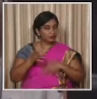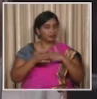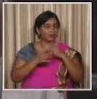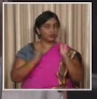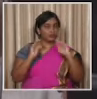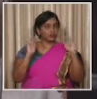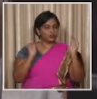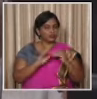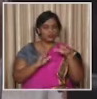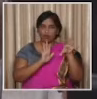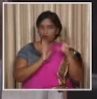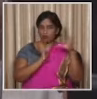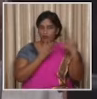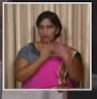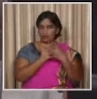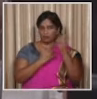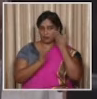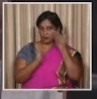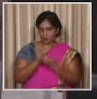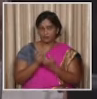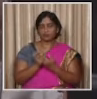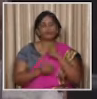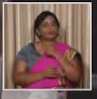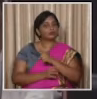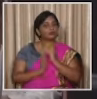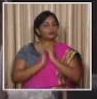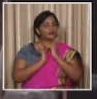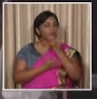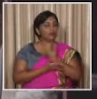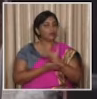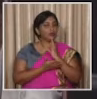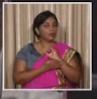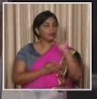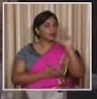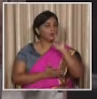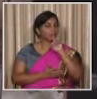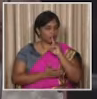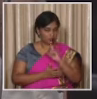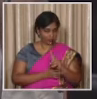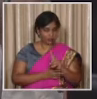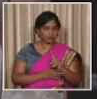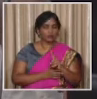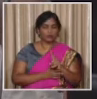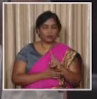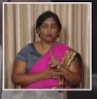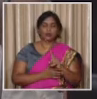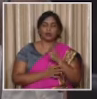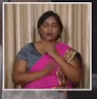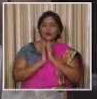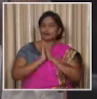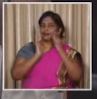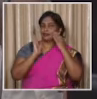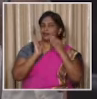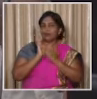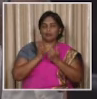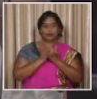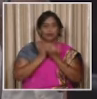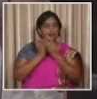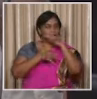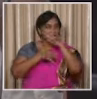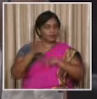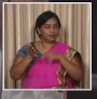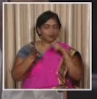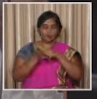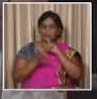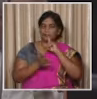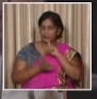කොටසක් උපුටා දක්වන්න කැමතියි. එතුමා බුදුන් වහන්සේ දේශනා කළ කුටදන්ත සූත්‍රය ගැන ලිපියේ මෙන්න මෙහෙම